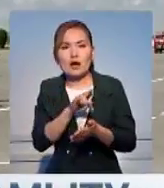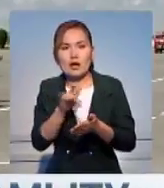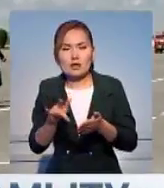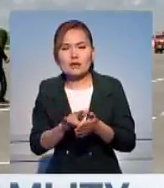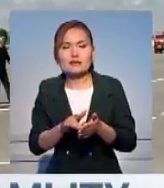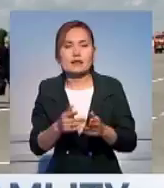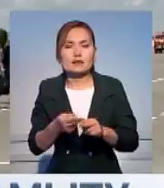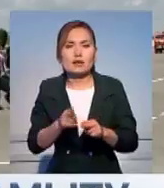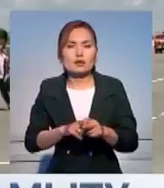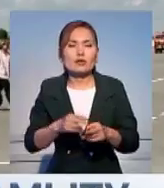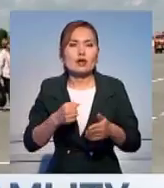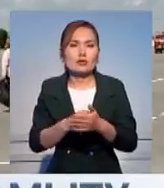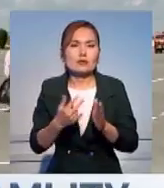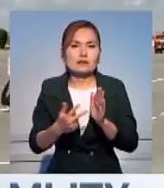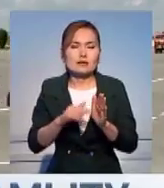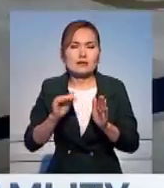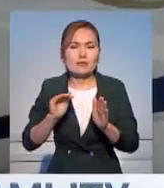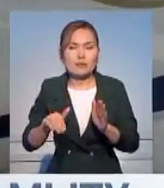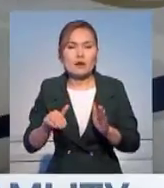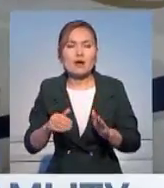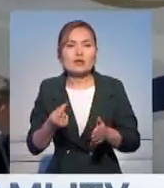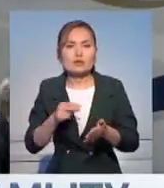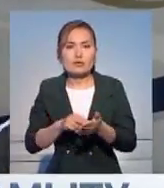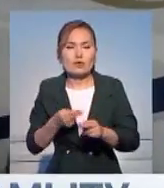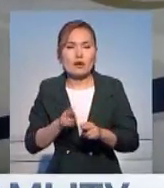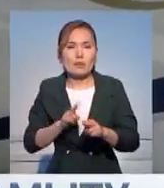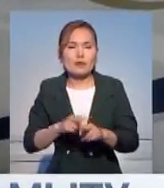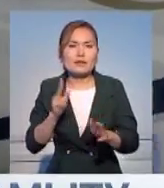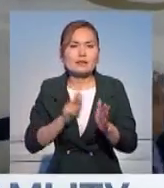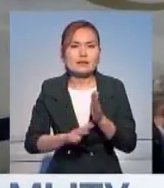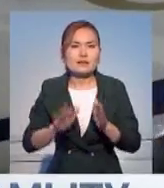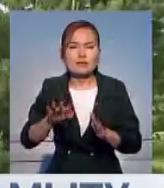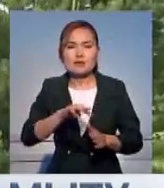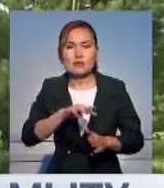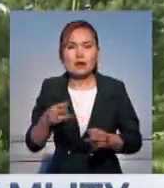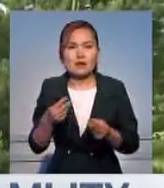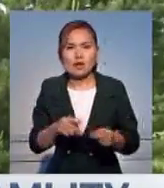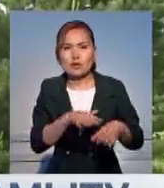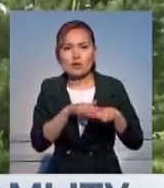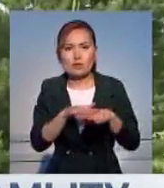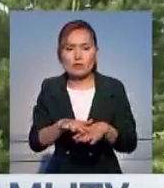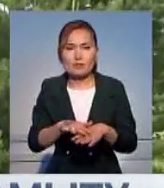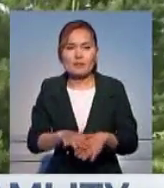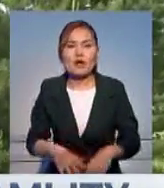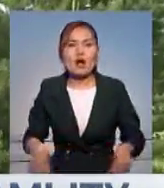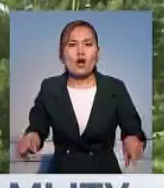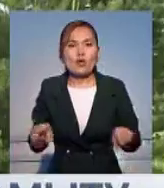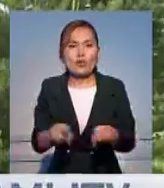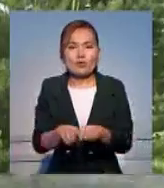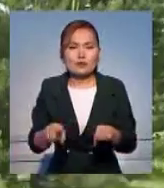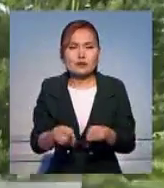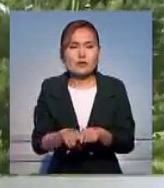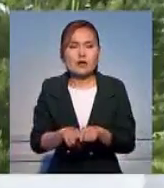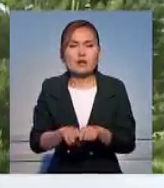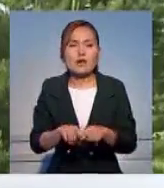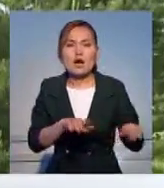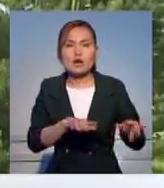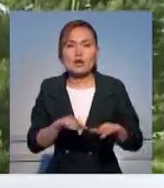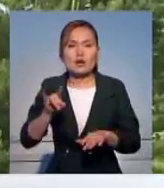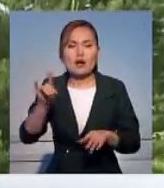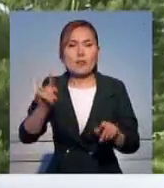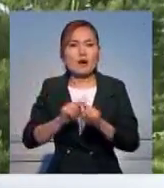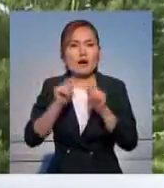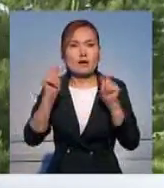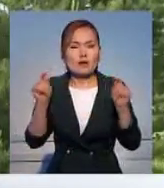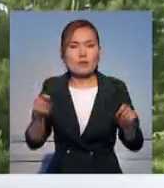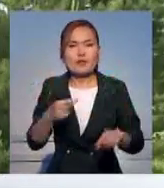және облыстық бюджеттен 85 миллион теңге көлемінде қаржы қаралған. Осындай жаңағы шаралардың ұйымдастырылуының